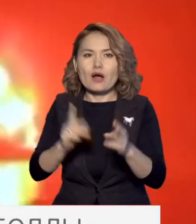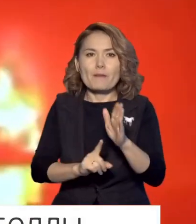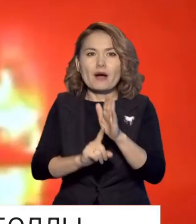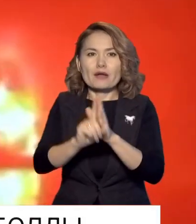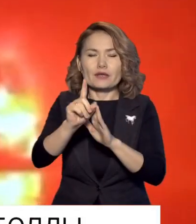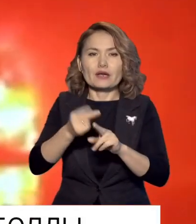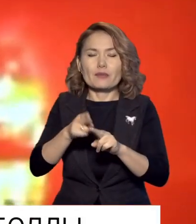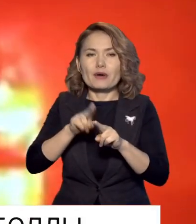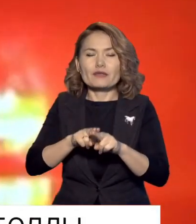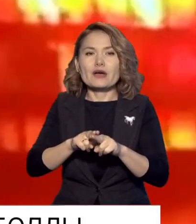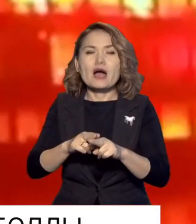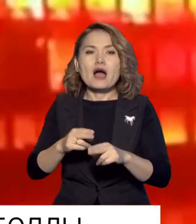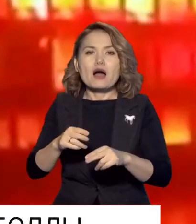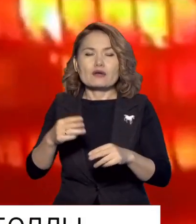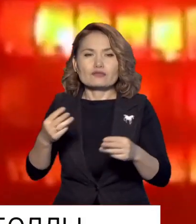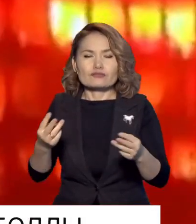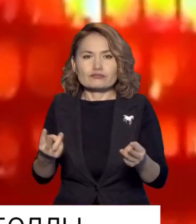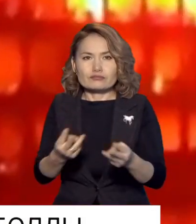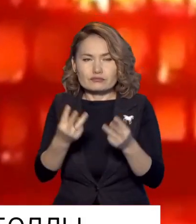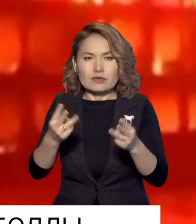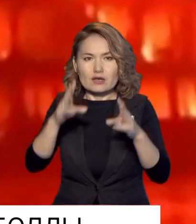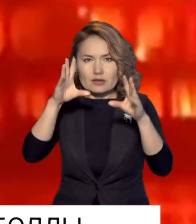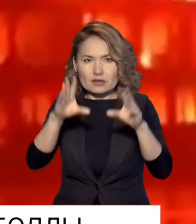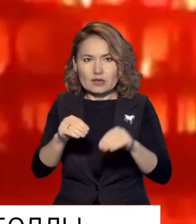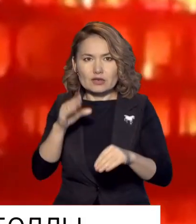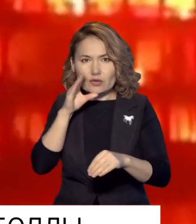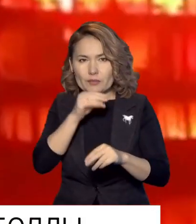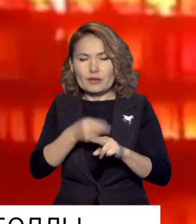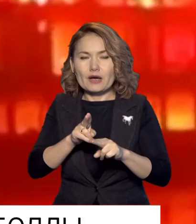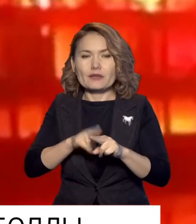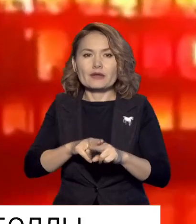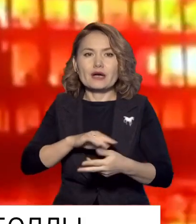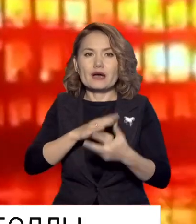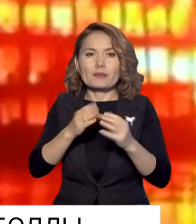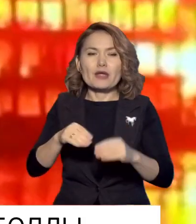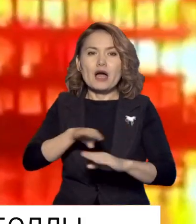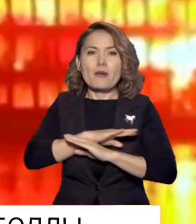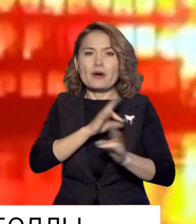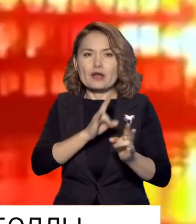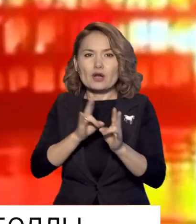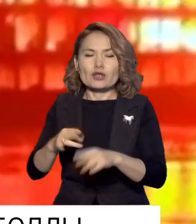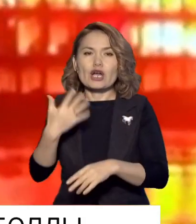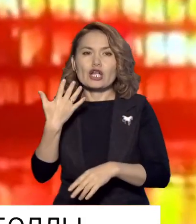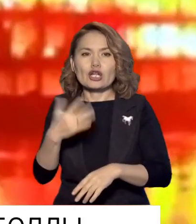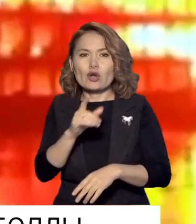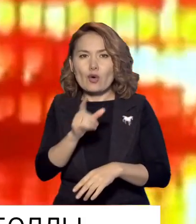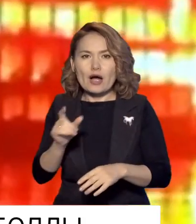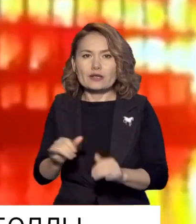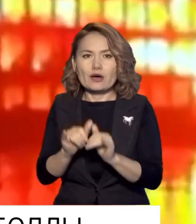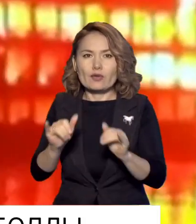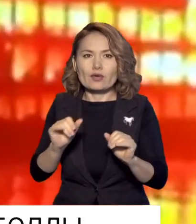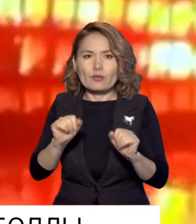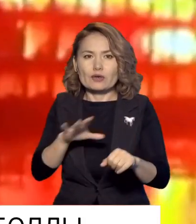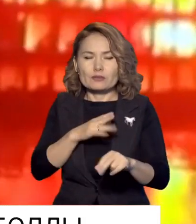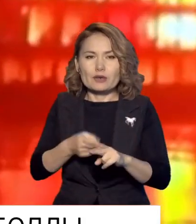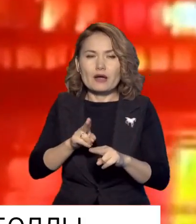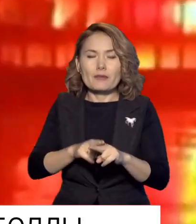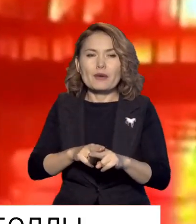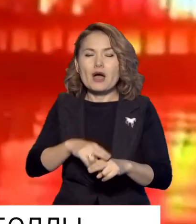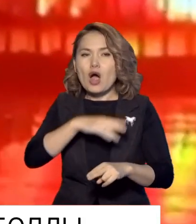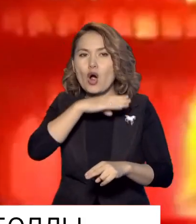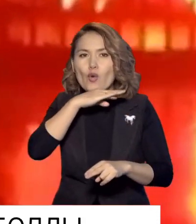мұны жергілікті өртпен күрес қызметі бірер сағат бұрын хабарлады. Бұл жандарға қарағанда құрбандар саны 50-ден асып кетуі мүмкін. Өйткені